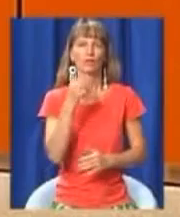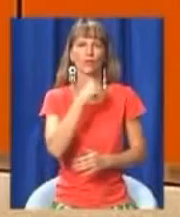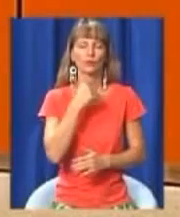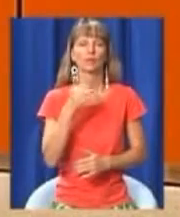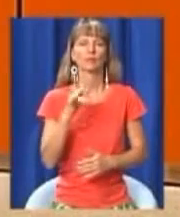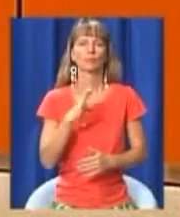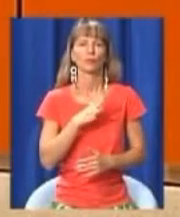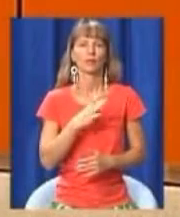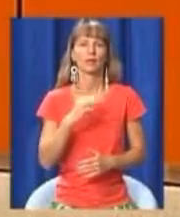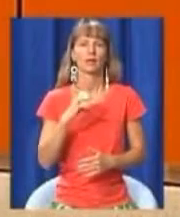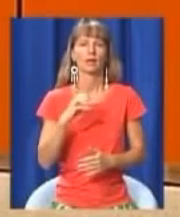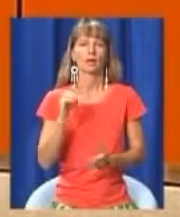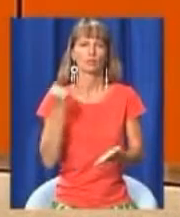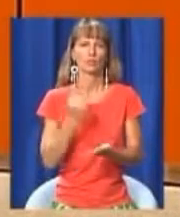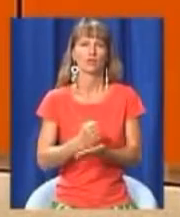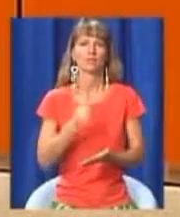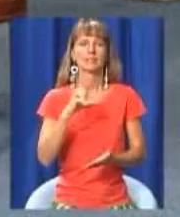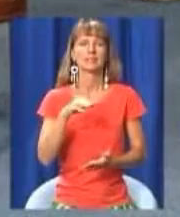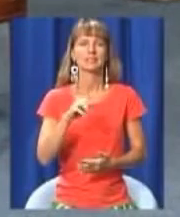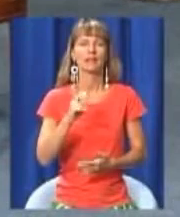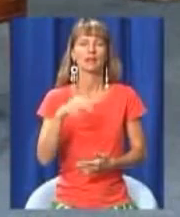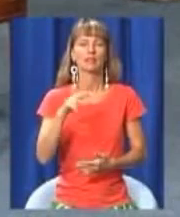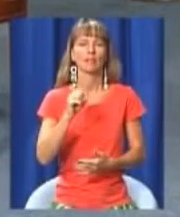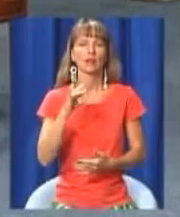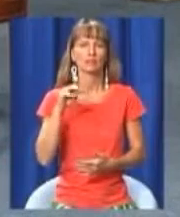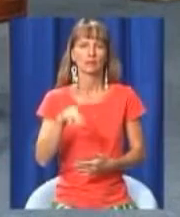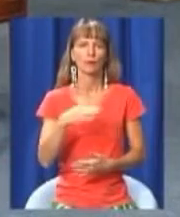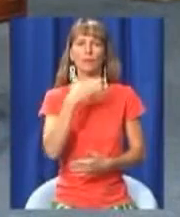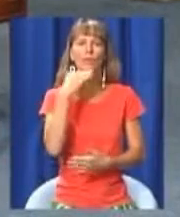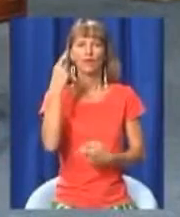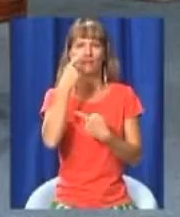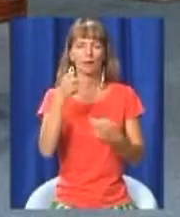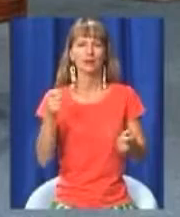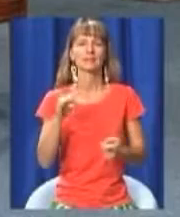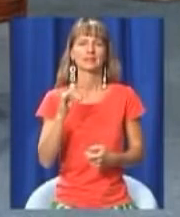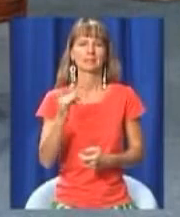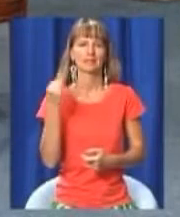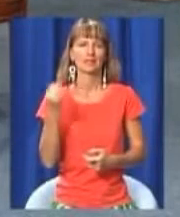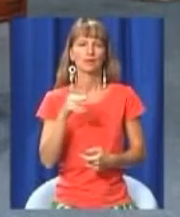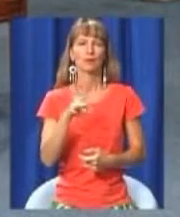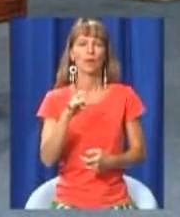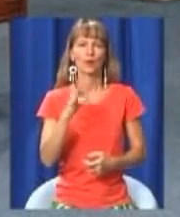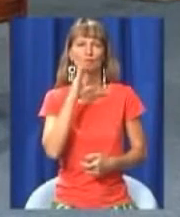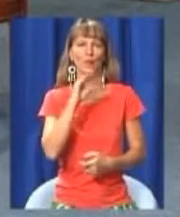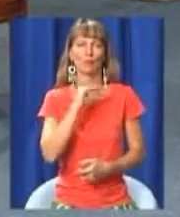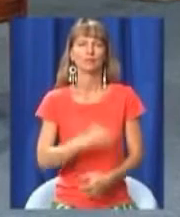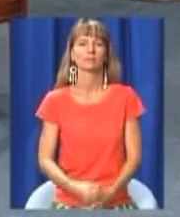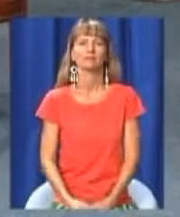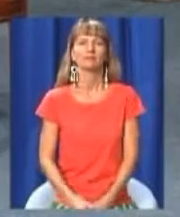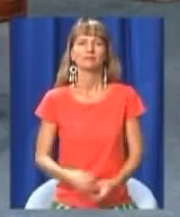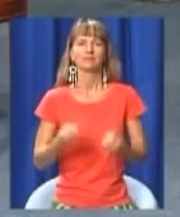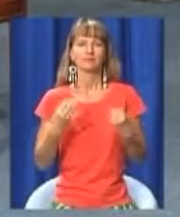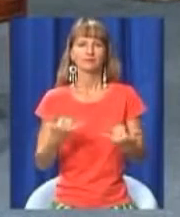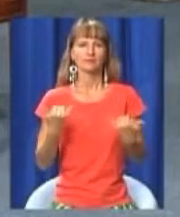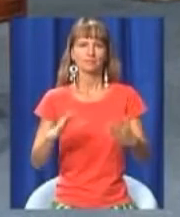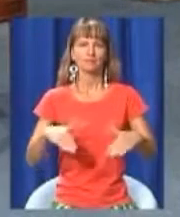певний стандарт. Отака от ситуація. Я думаю, що дуже багато вже інформації, причому цікавої, про собачку. Ну і просто